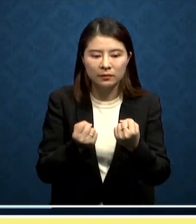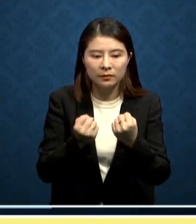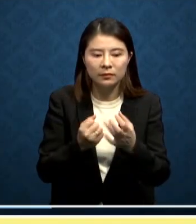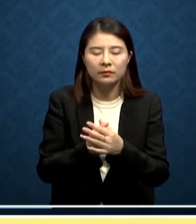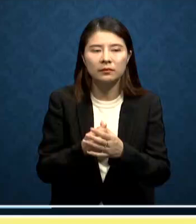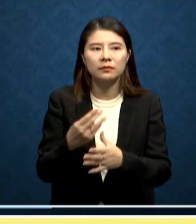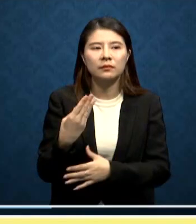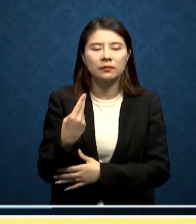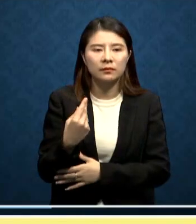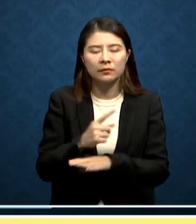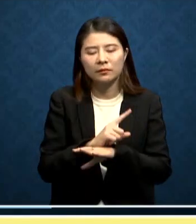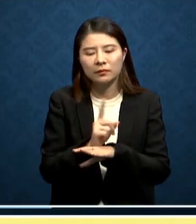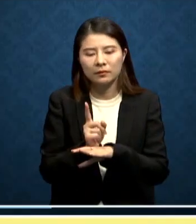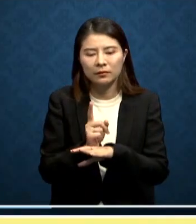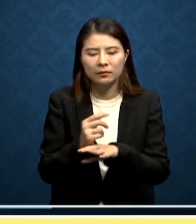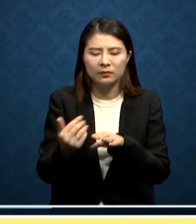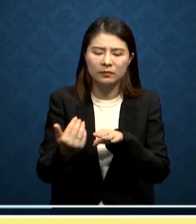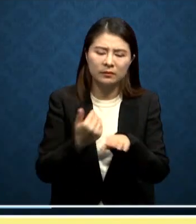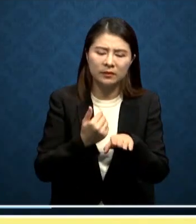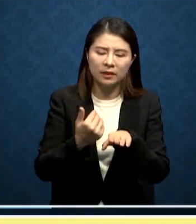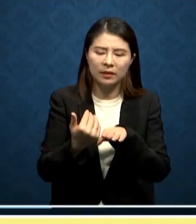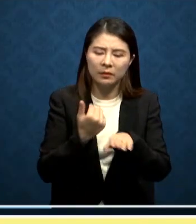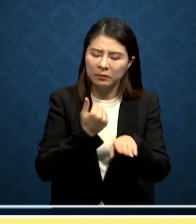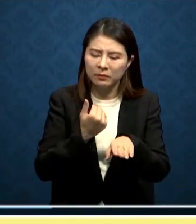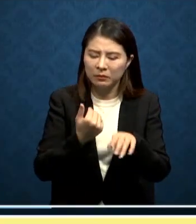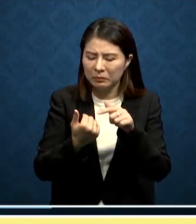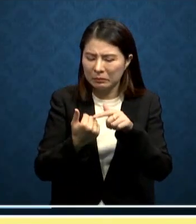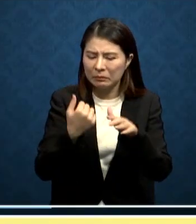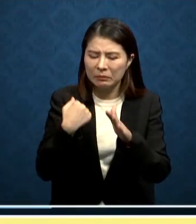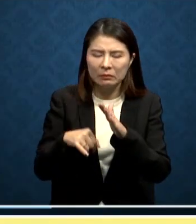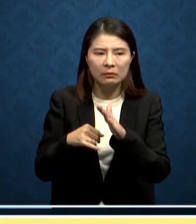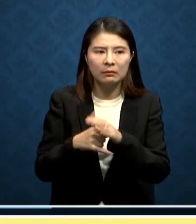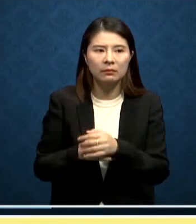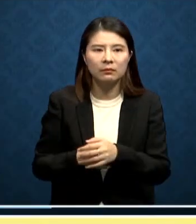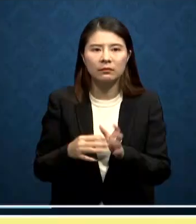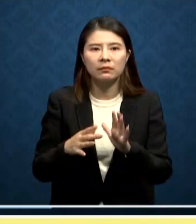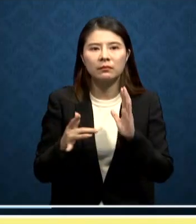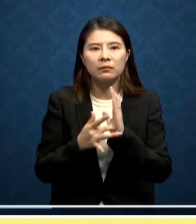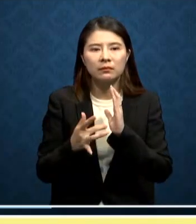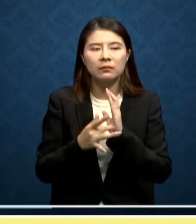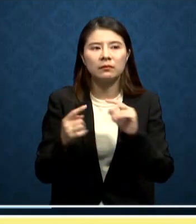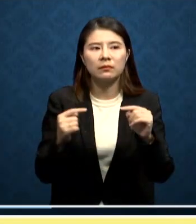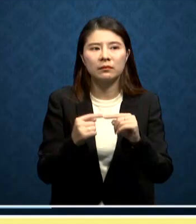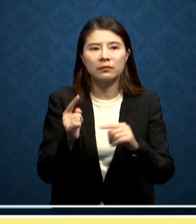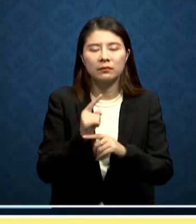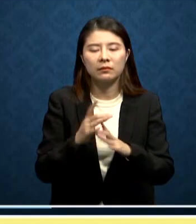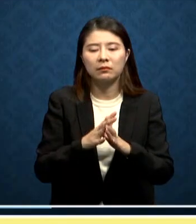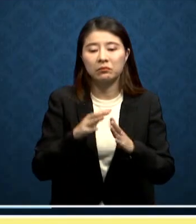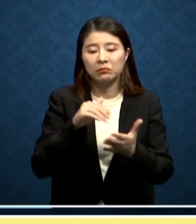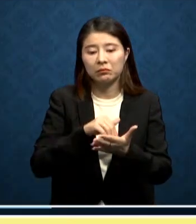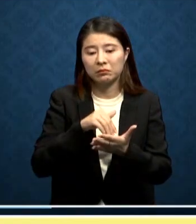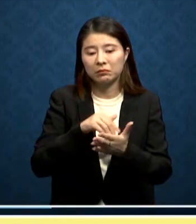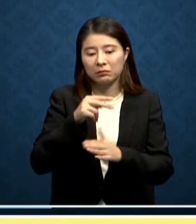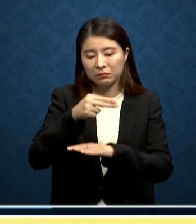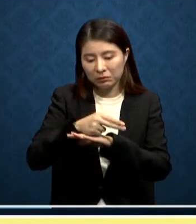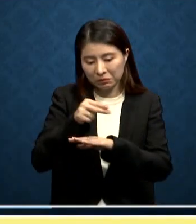สอนะขับรถในสภาพอันตรายอันเนี้ยถ้าเรามีเทคโนลยีเนี่ยไม่ต้องทำอะไรรครับศูนย์ควบคุมเนี่ยสามารถบอกอัน